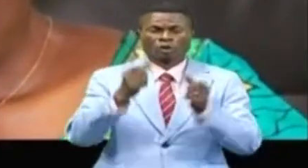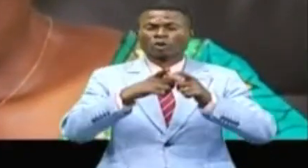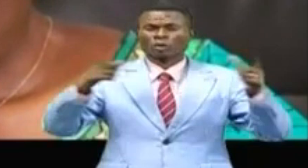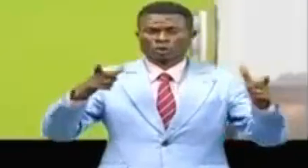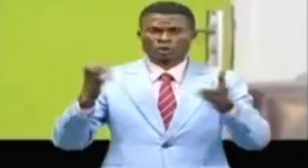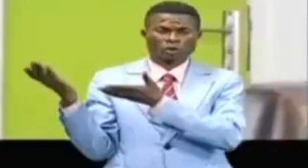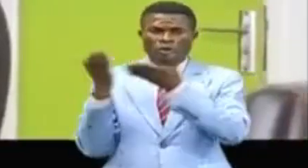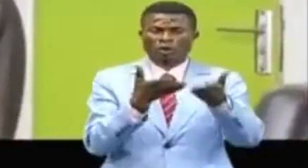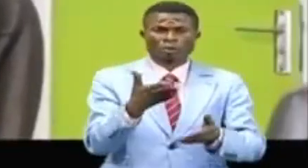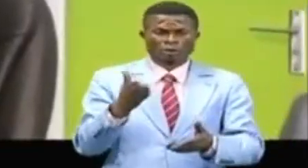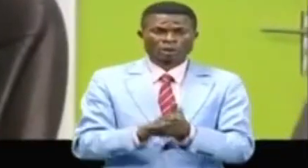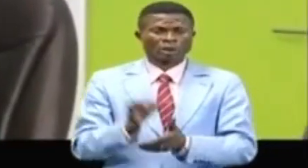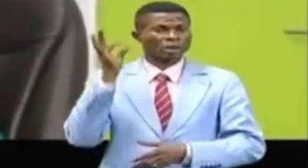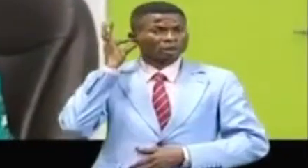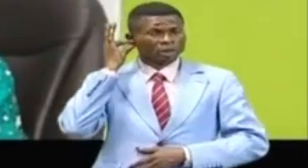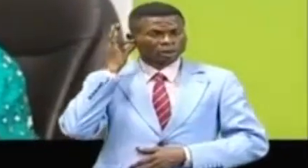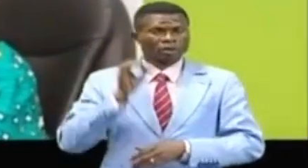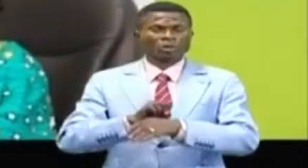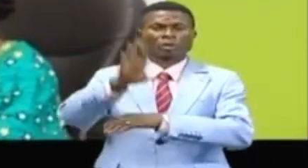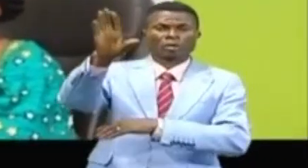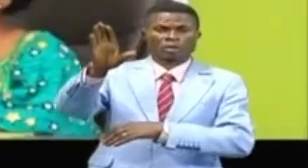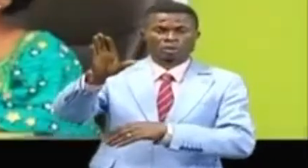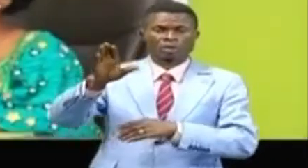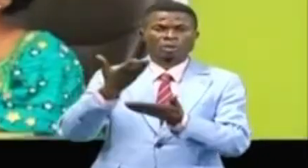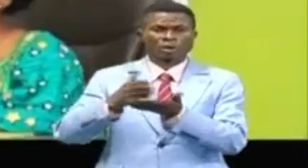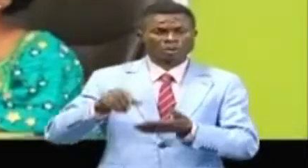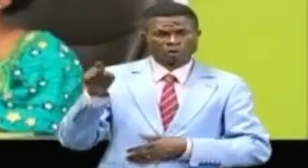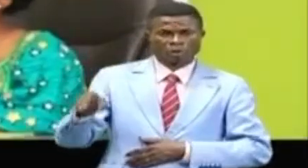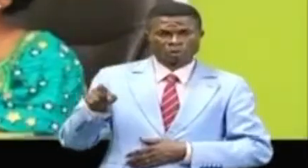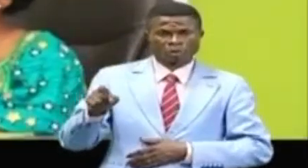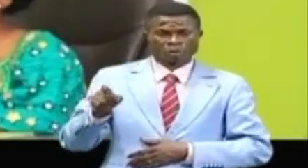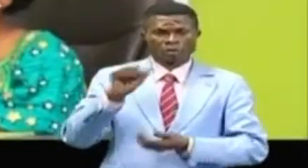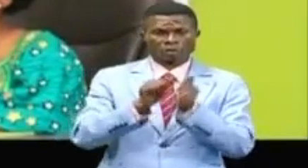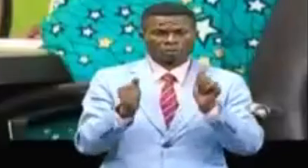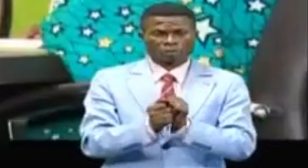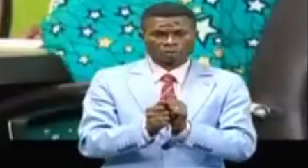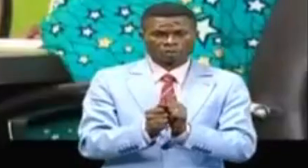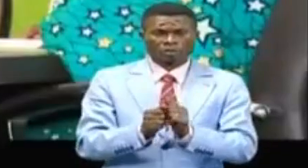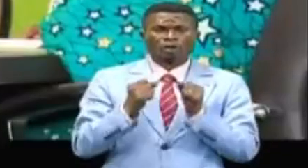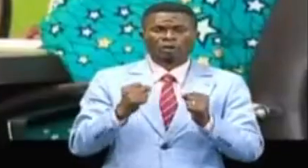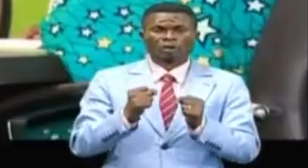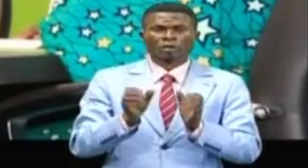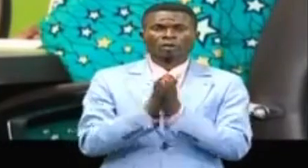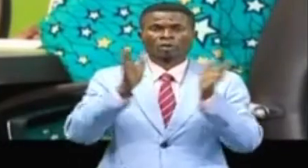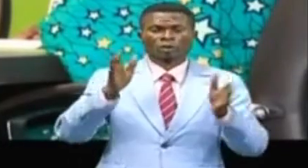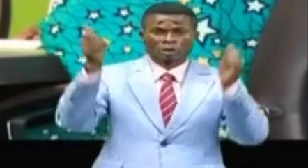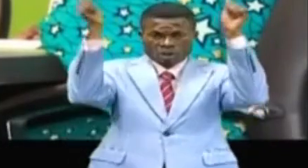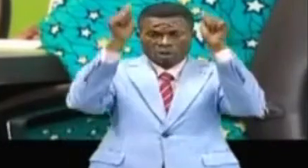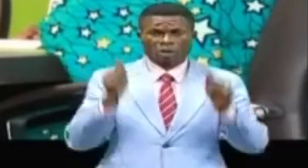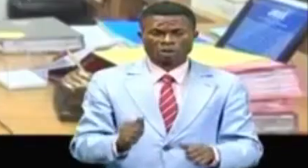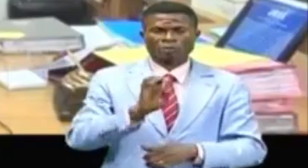contingents kényans qui doivent être déployés dans cette partie du pays dans le cadre de la force régionale de la communauté de l'Afrique de